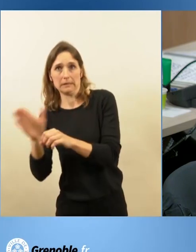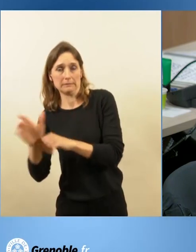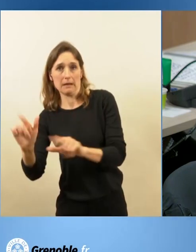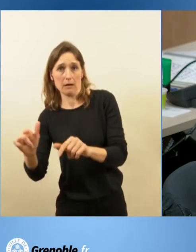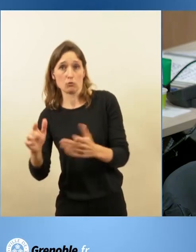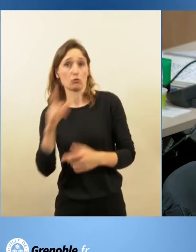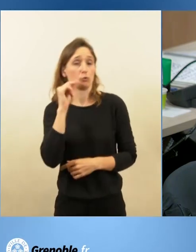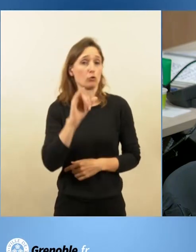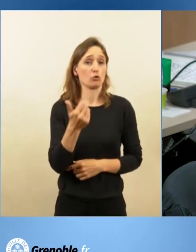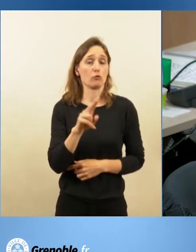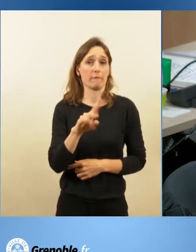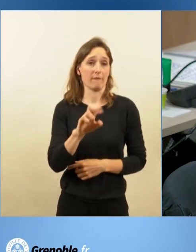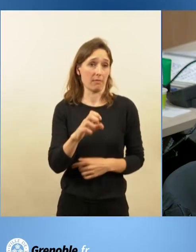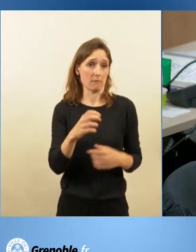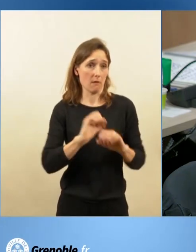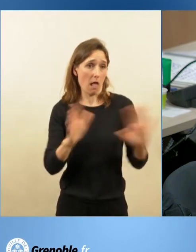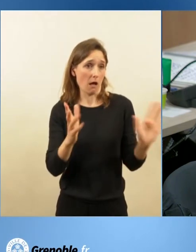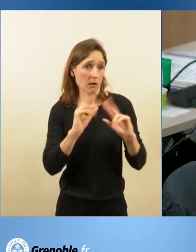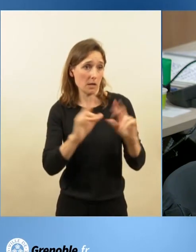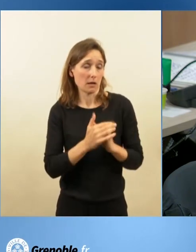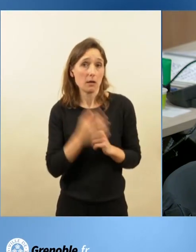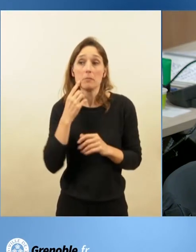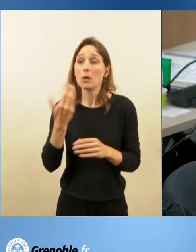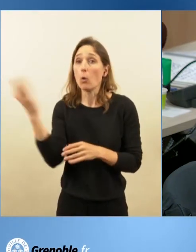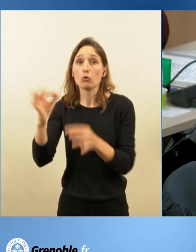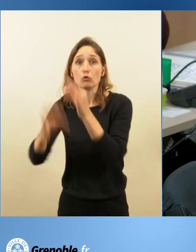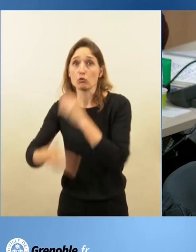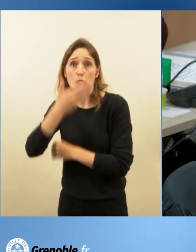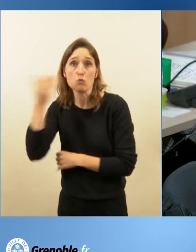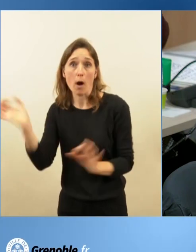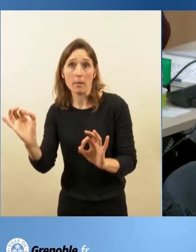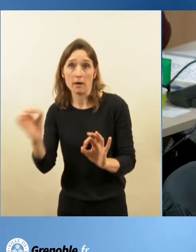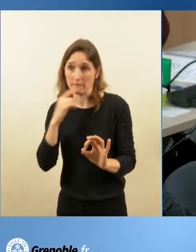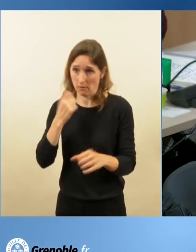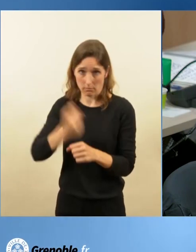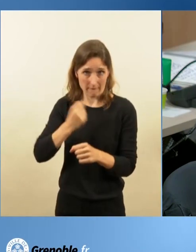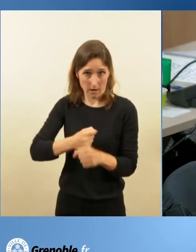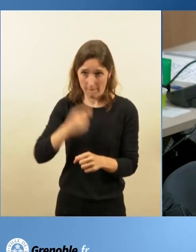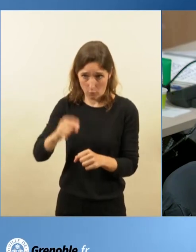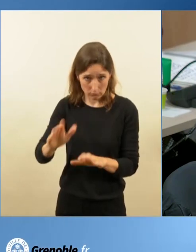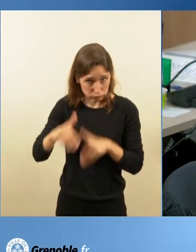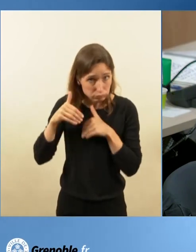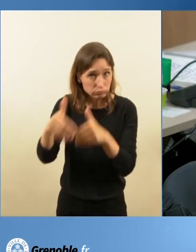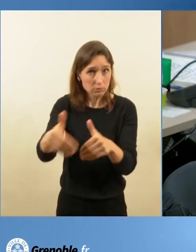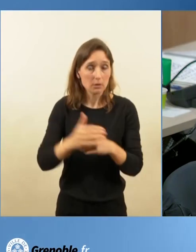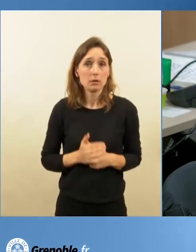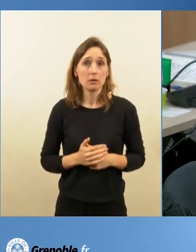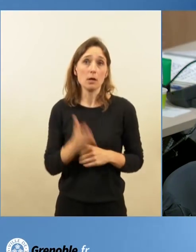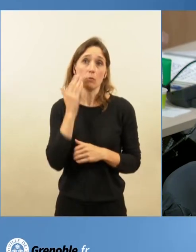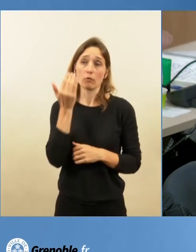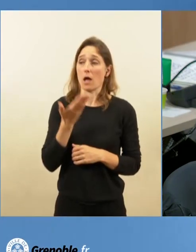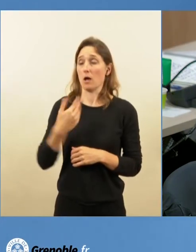alternatives à la hauteur il y a travail à faire travail à pousser d'où notre expression